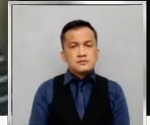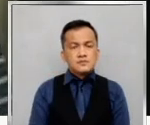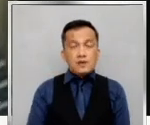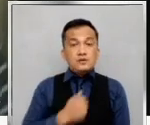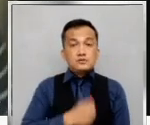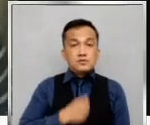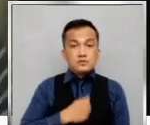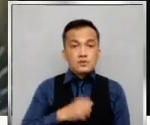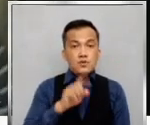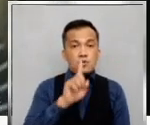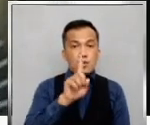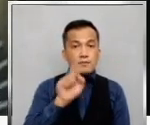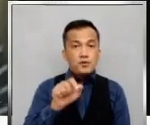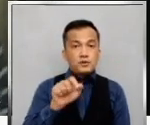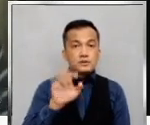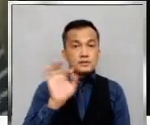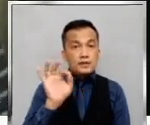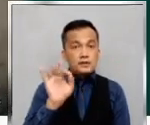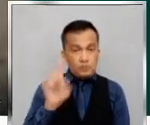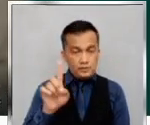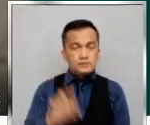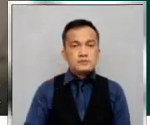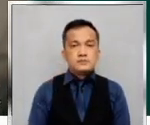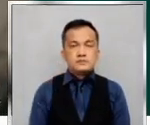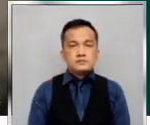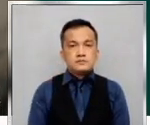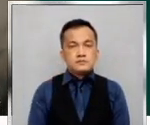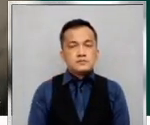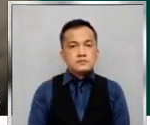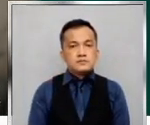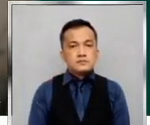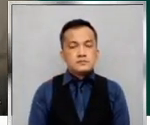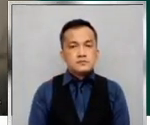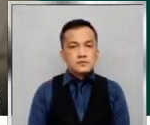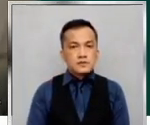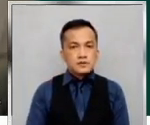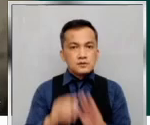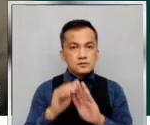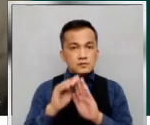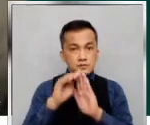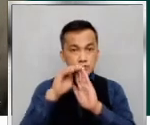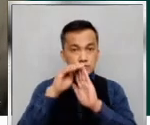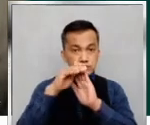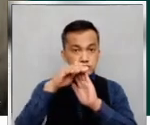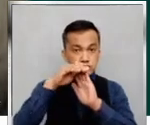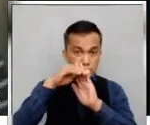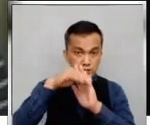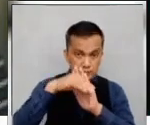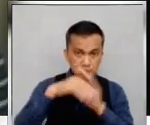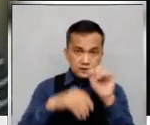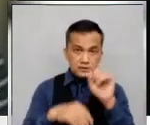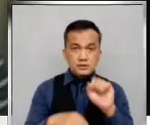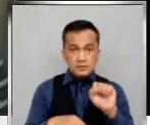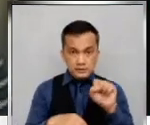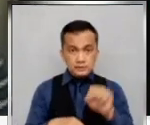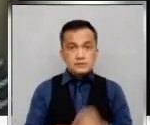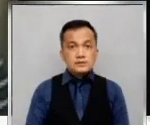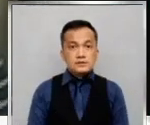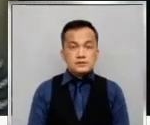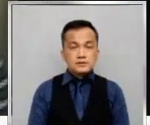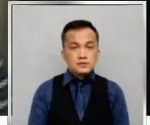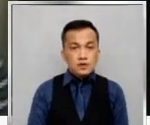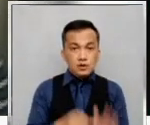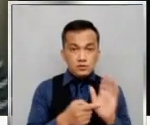1.91. And it has been decreasing, yes. And that shows that